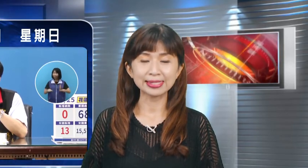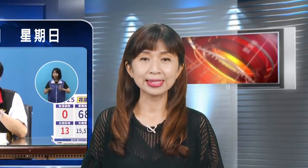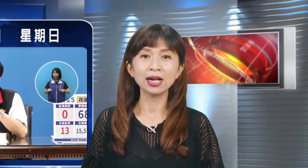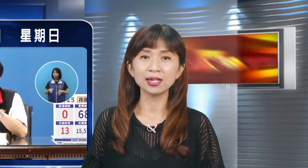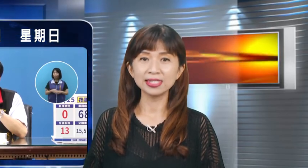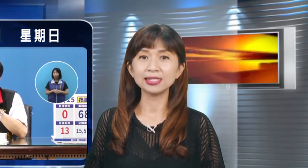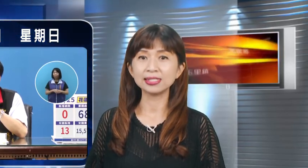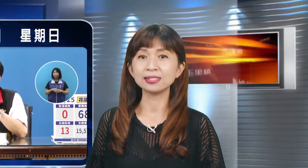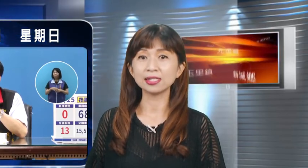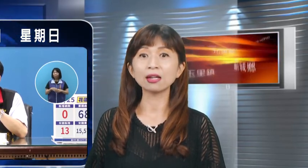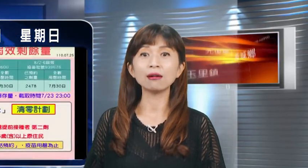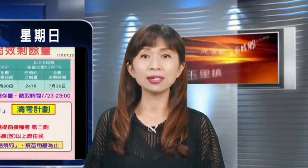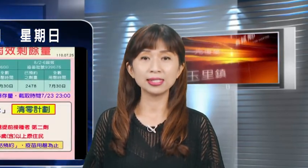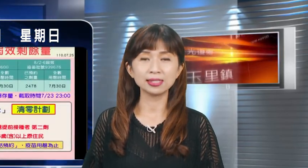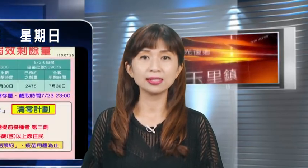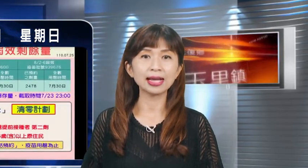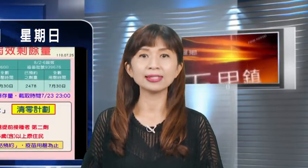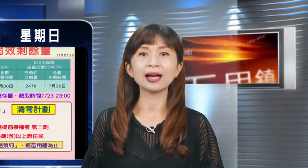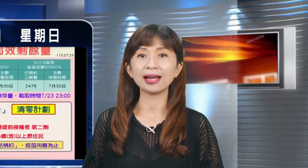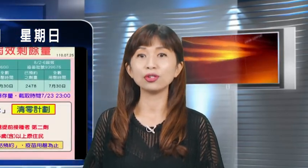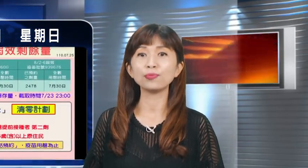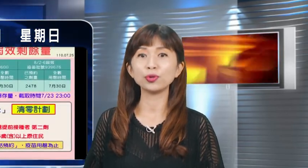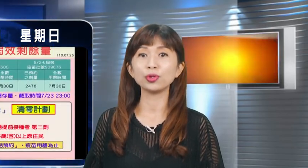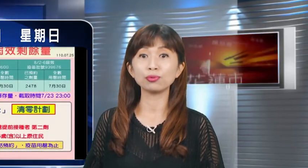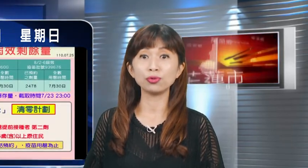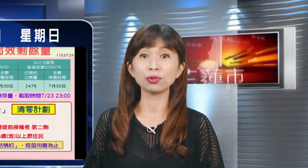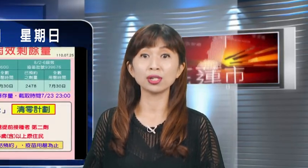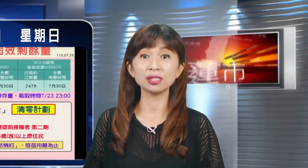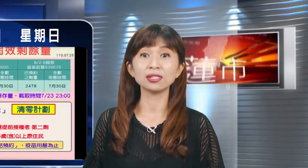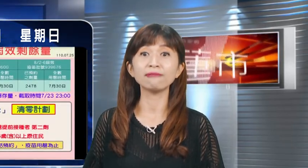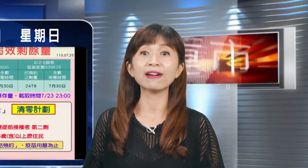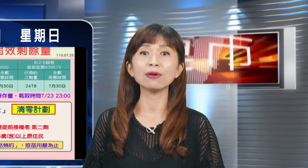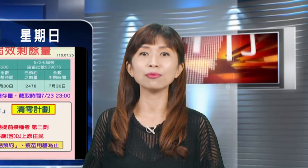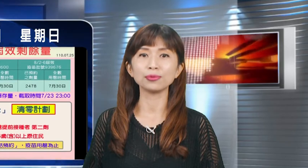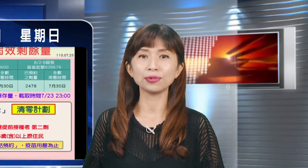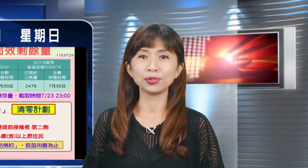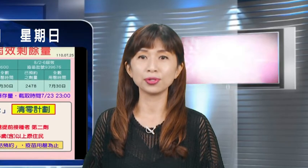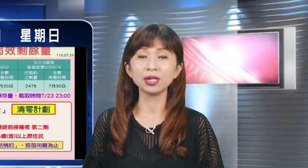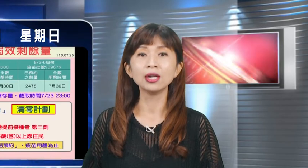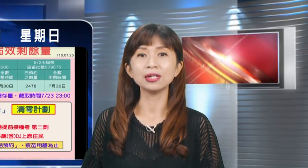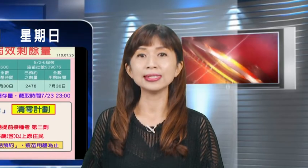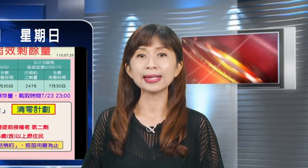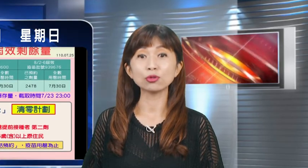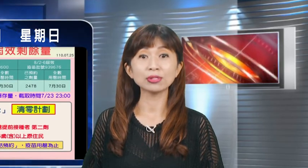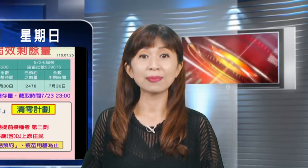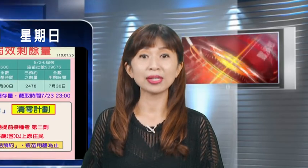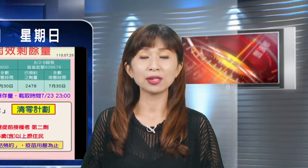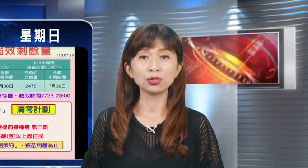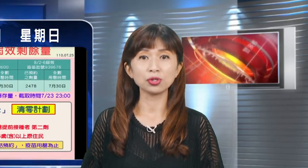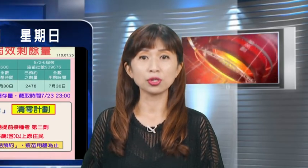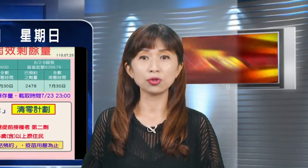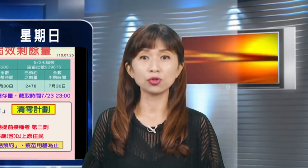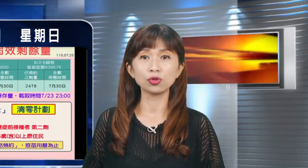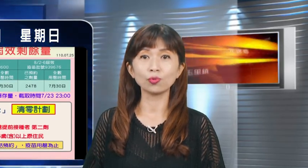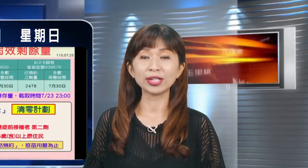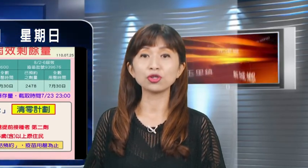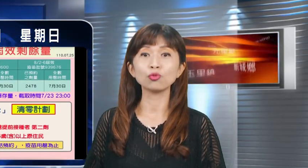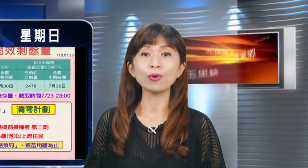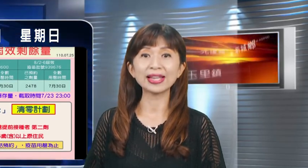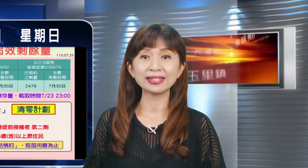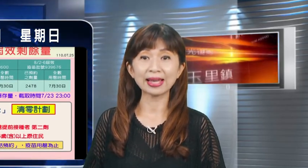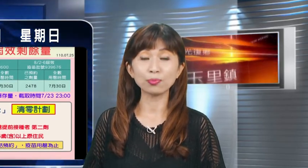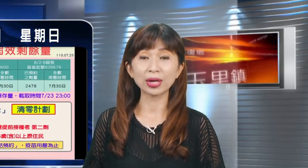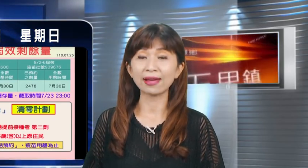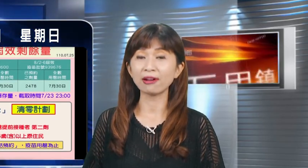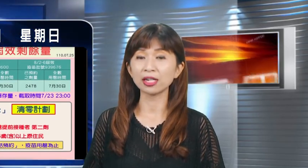降级，而且即使降到二级，大家还是必须遵守个人的防护措施。而在东大门夜市呢，则是维持